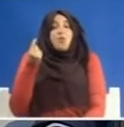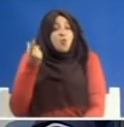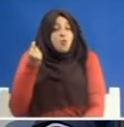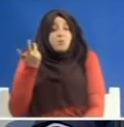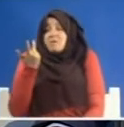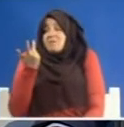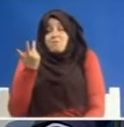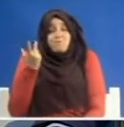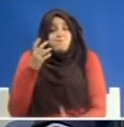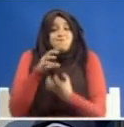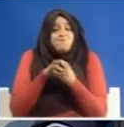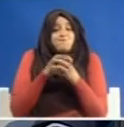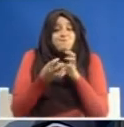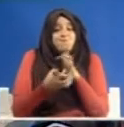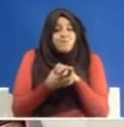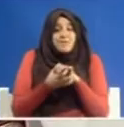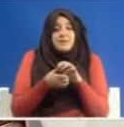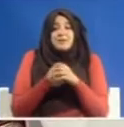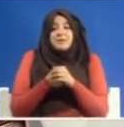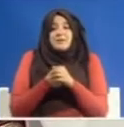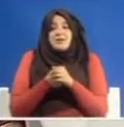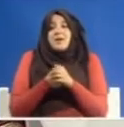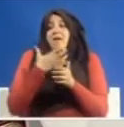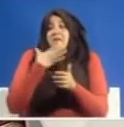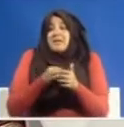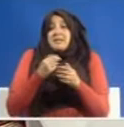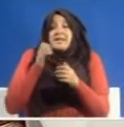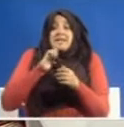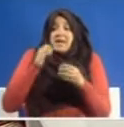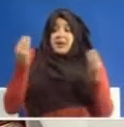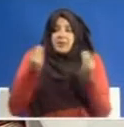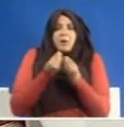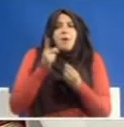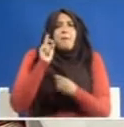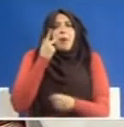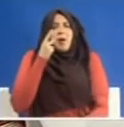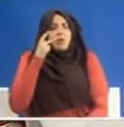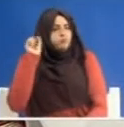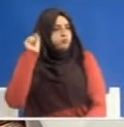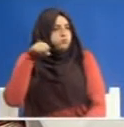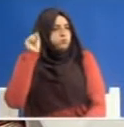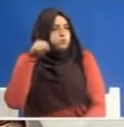خلافات الزوجية، ابنها الكبير يحاول إصلاح بينهما ولكن الأب لا يسمع إليه،